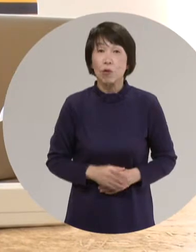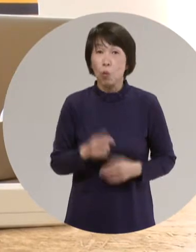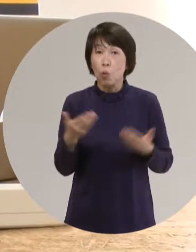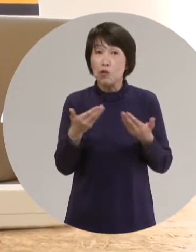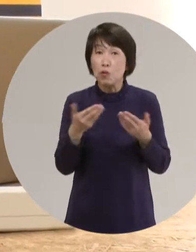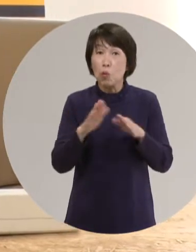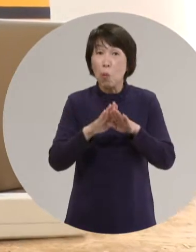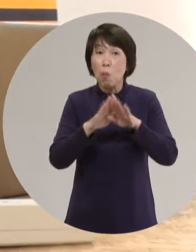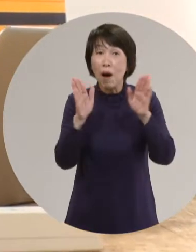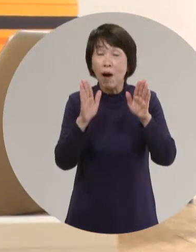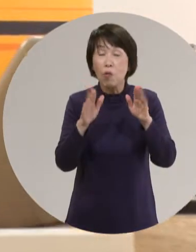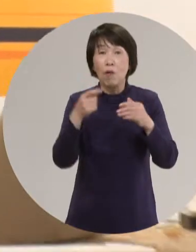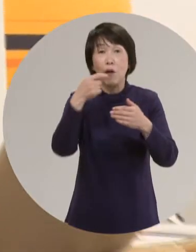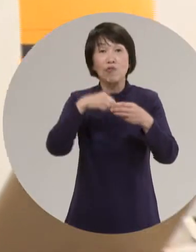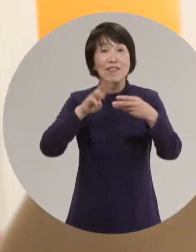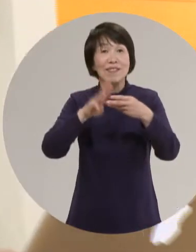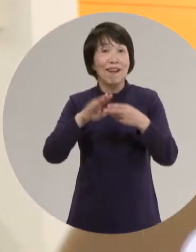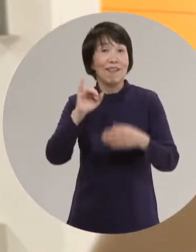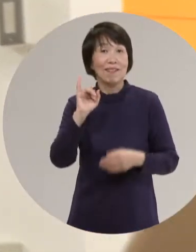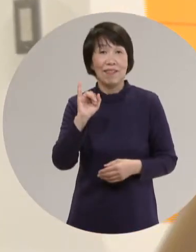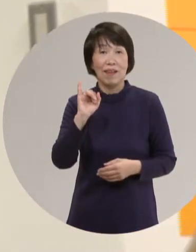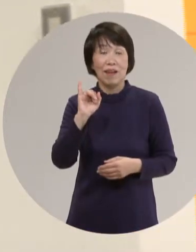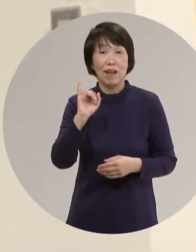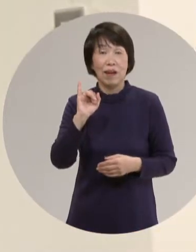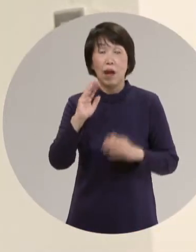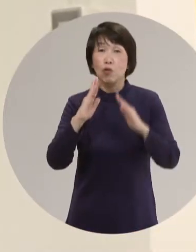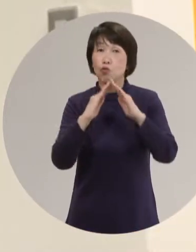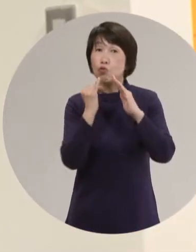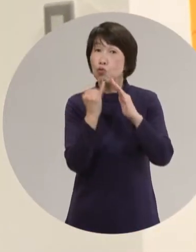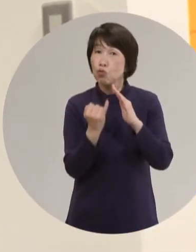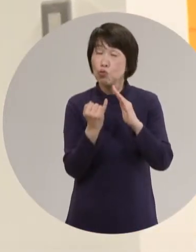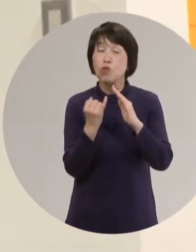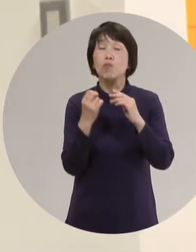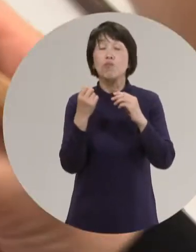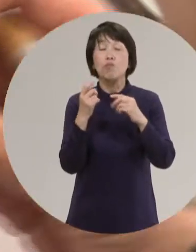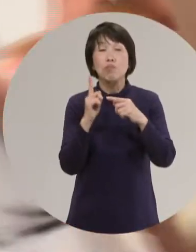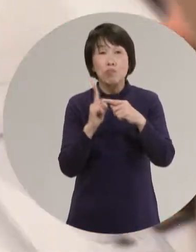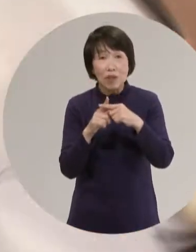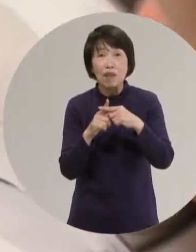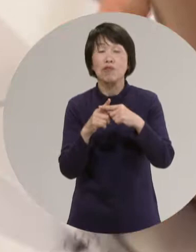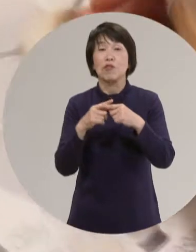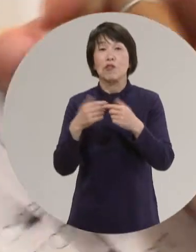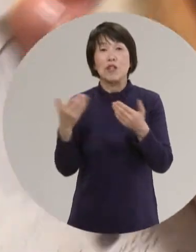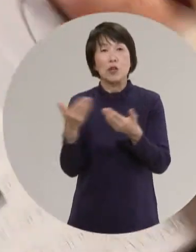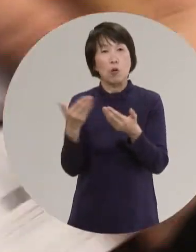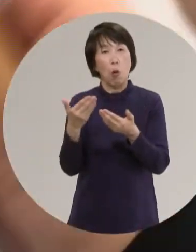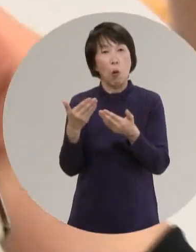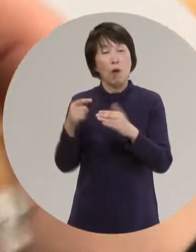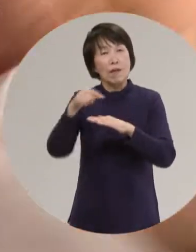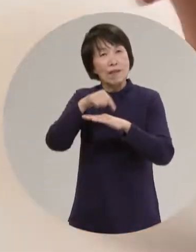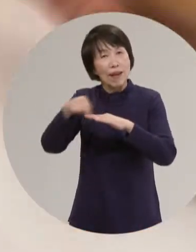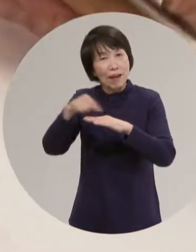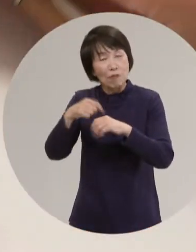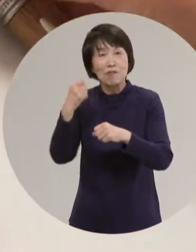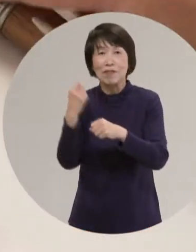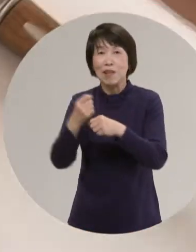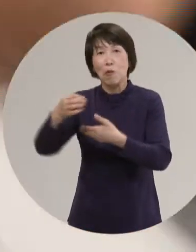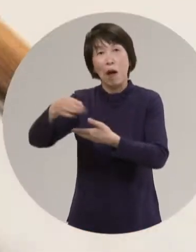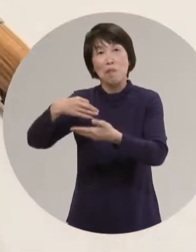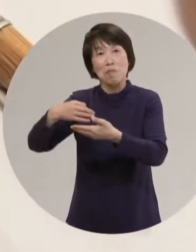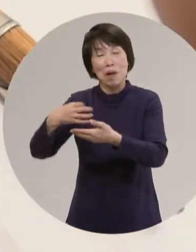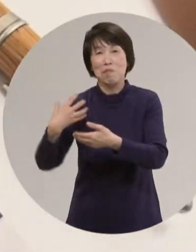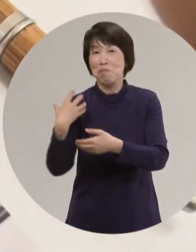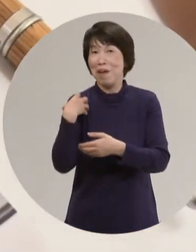この企業にチャレンジしているのは内田直子さん。主婦業をこなしながら企画、製造、販売を手掛けています